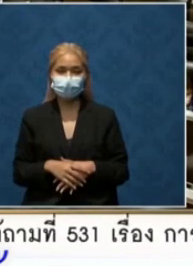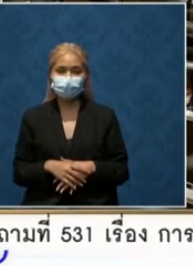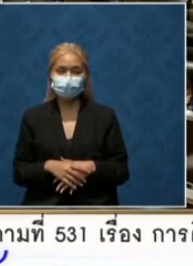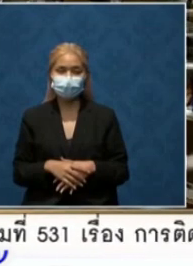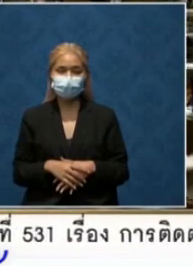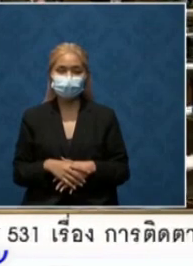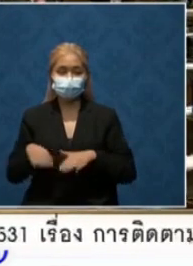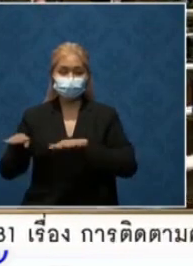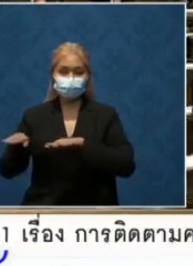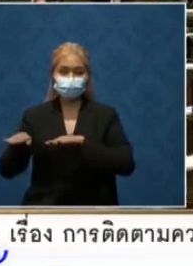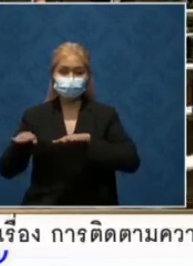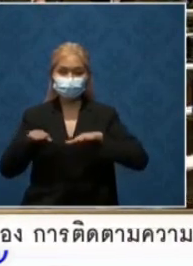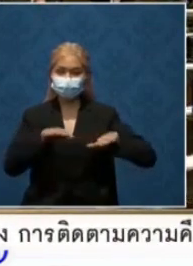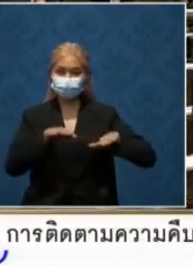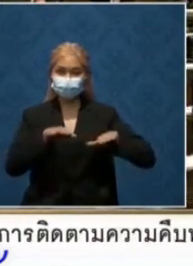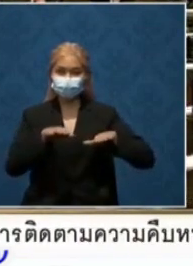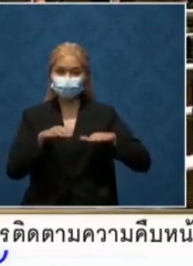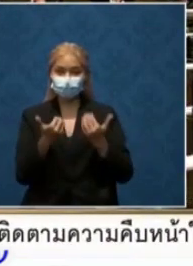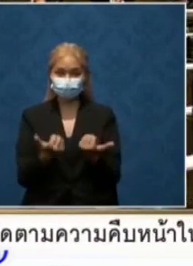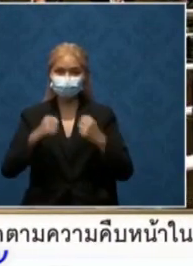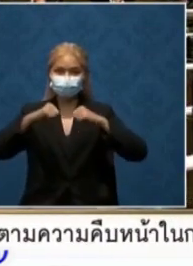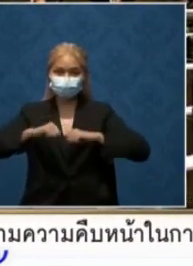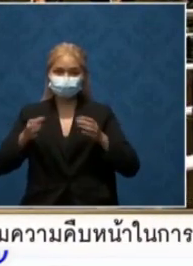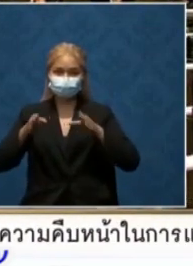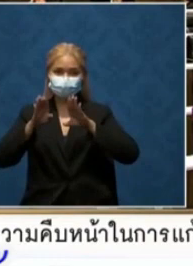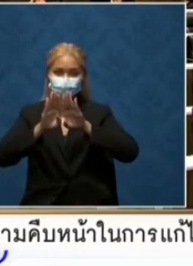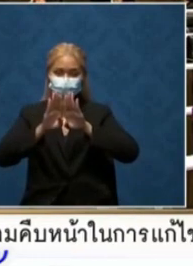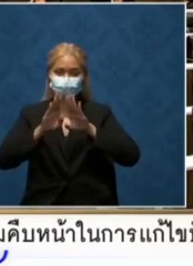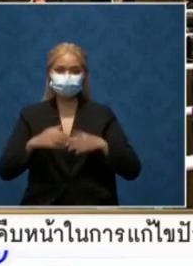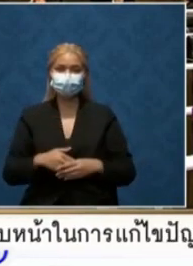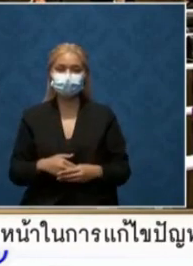พร้อมนะครับปิดการลงมติครับ